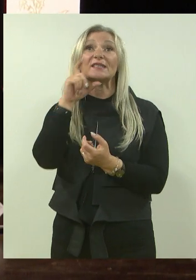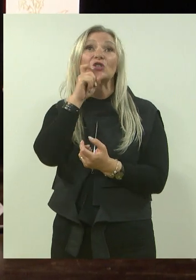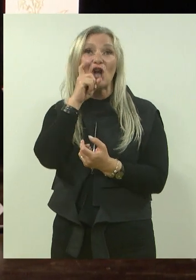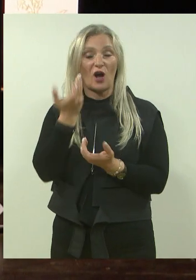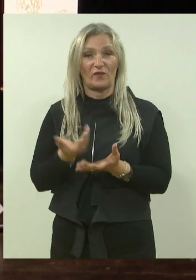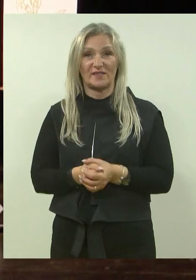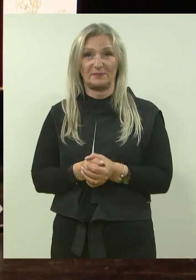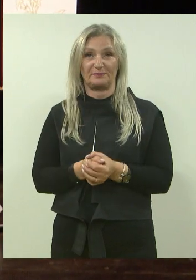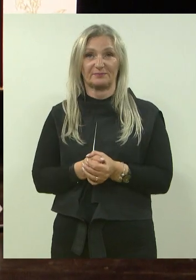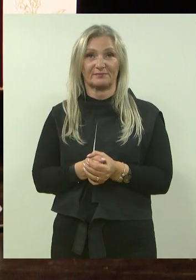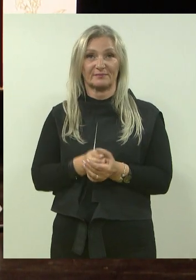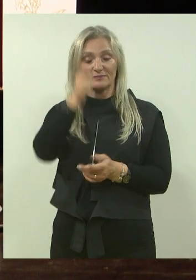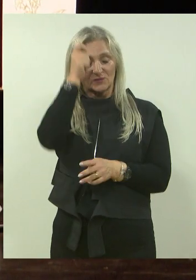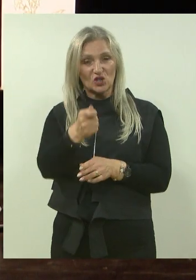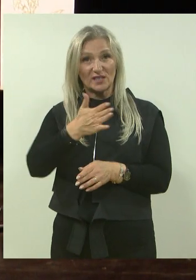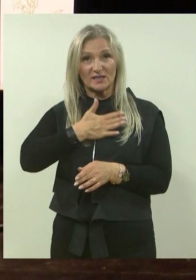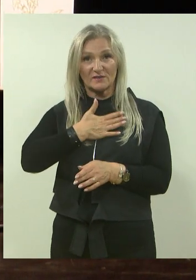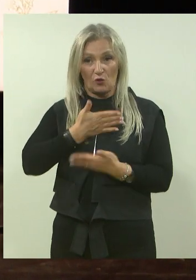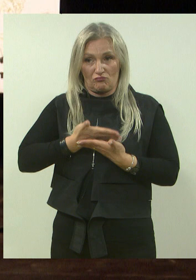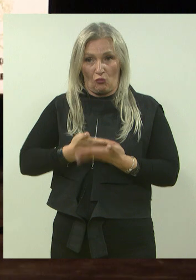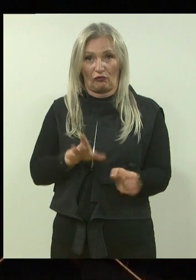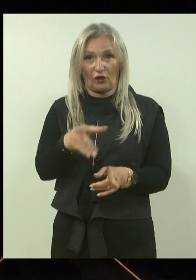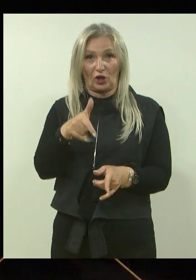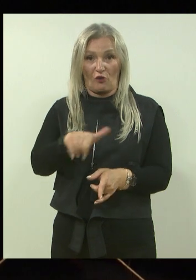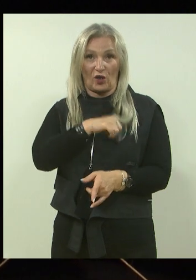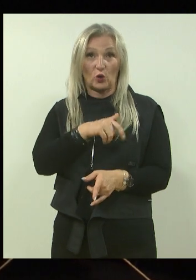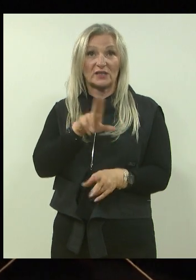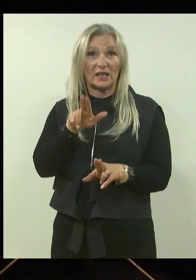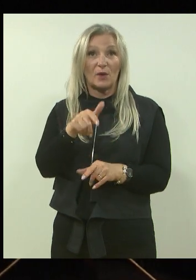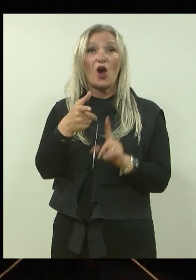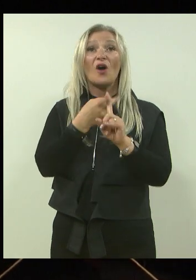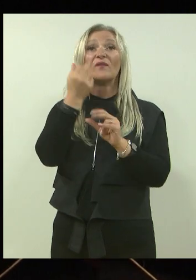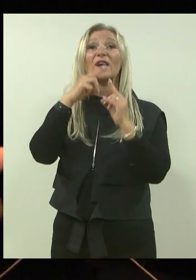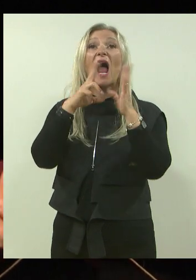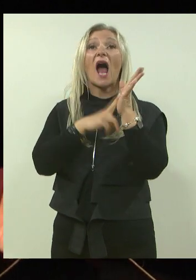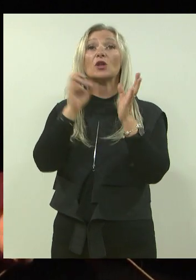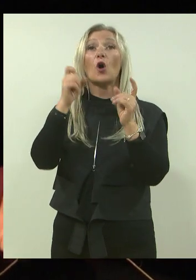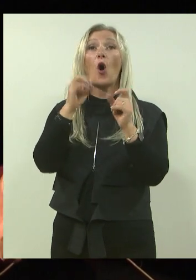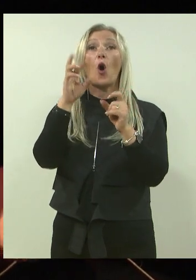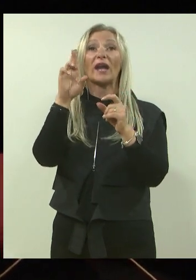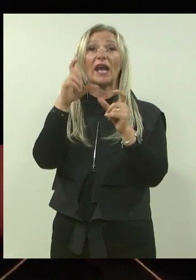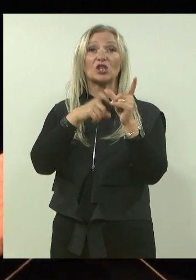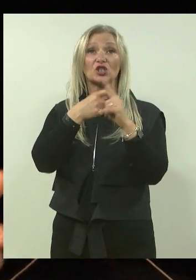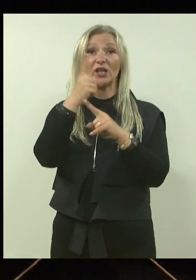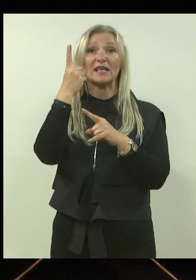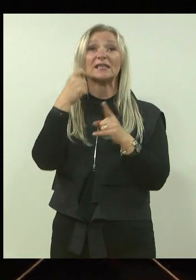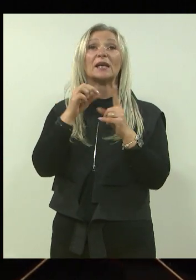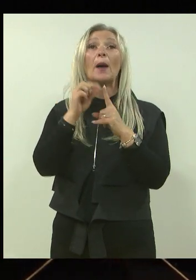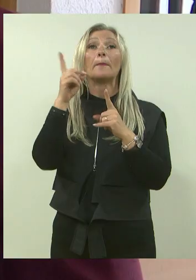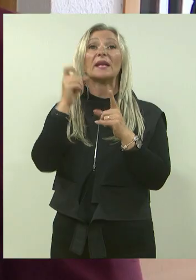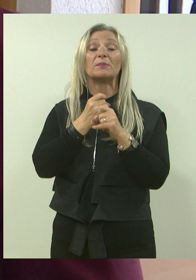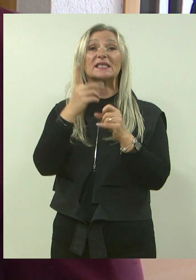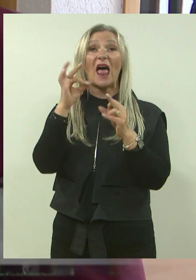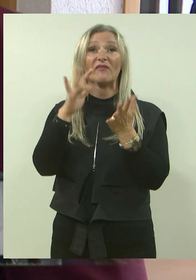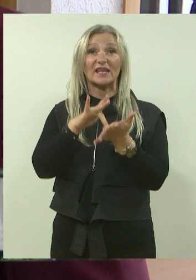Čakovca. Čast da svojom izvedbom otvori festival ove godine imao je Franjo Oreški iz Kuda Kaštel Pribislavec. Ovo je